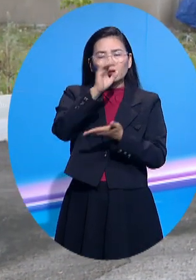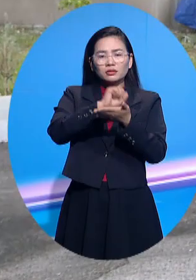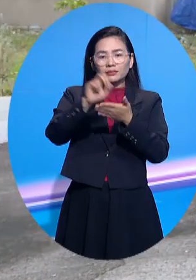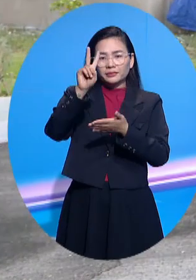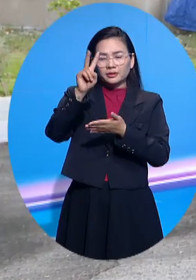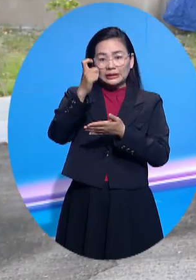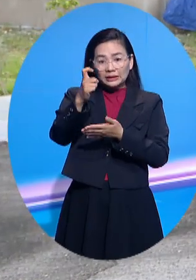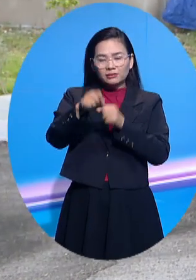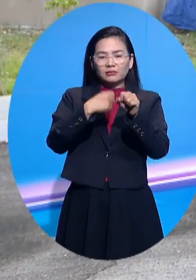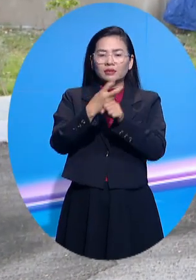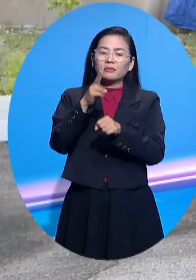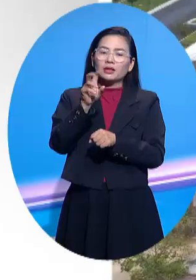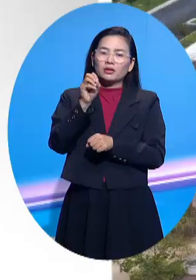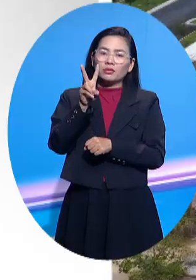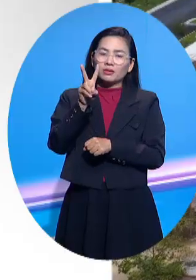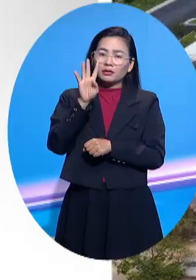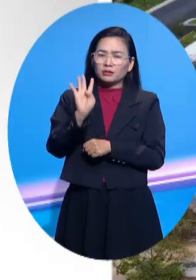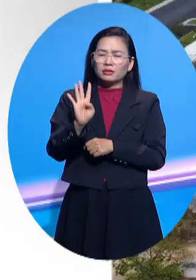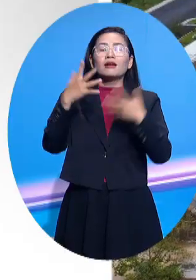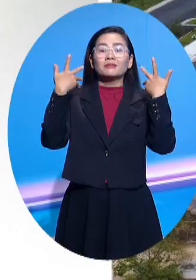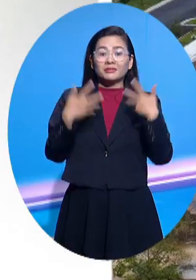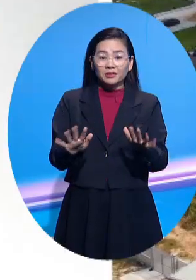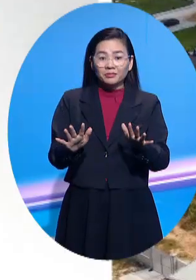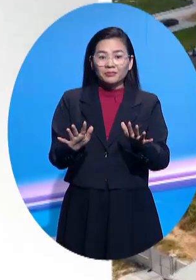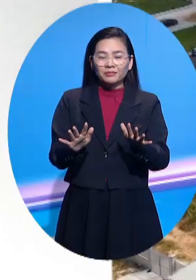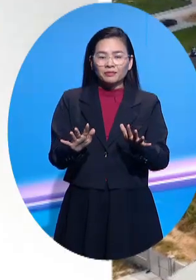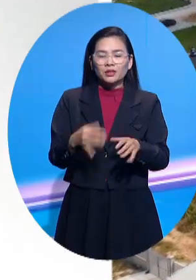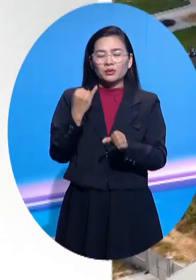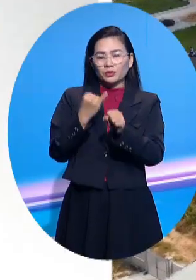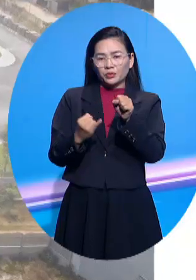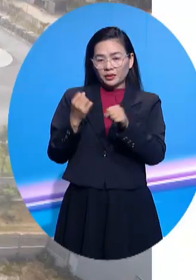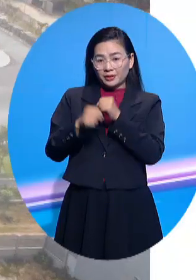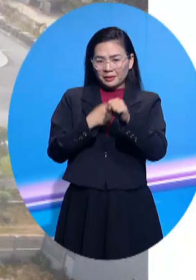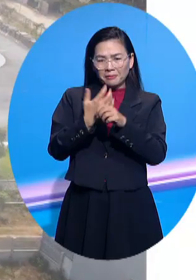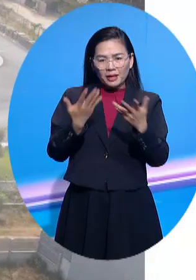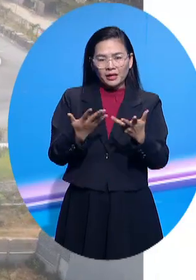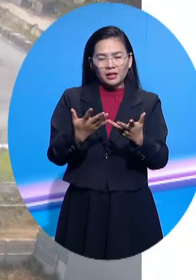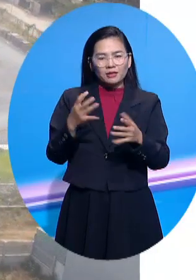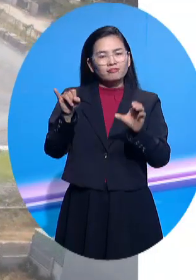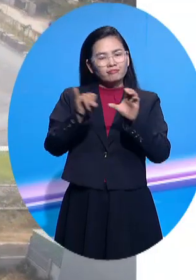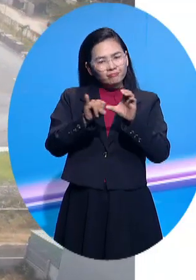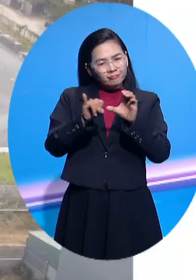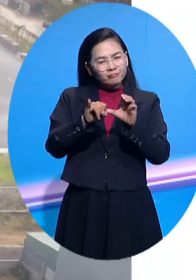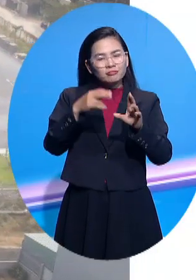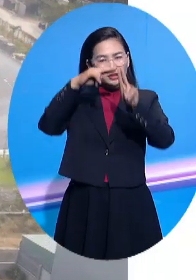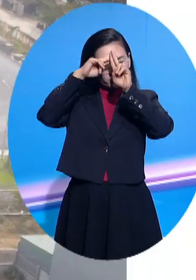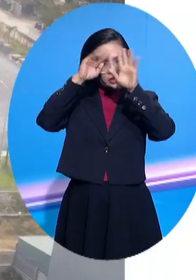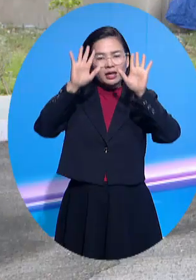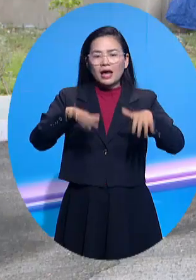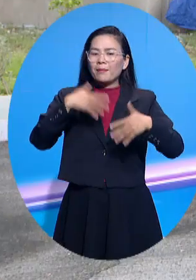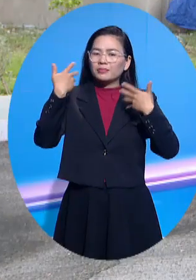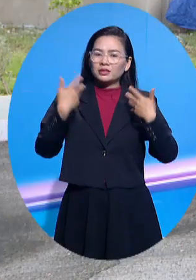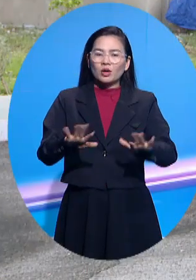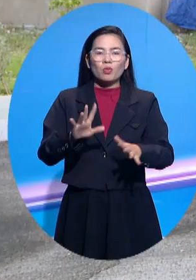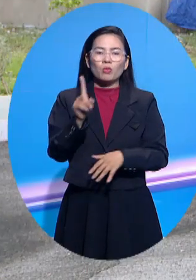2024 này là đưa vào hoạt động cái khối khám bệnh và cuối năm là sẽ hoàn thành dự án và phấn đấu